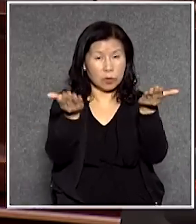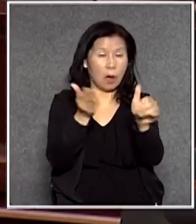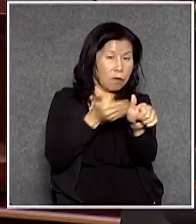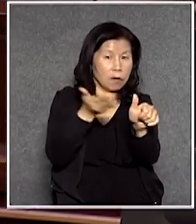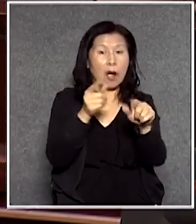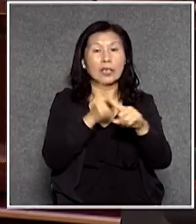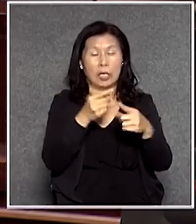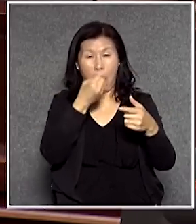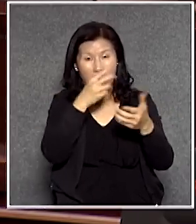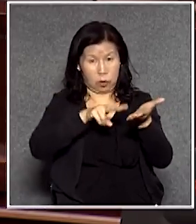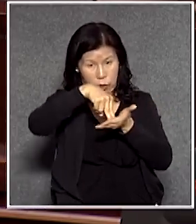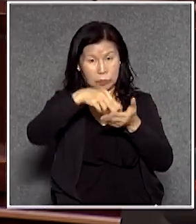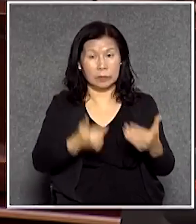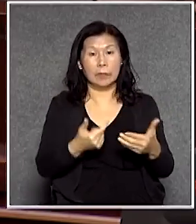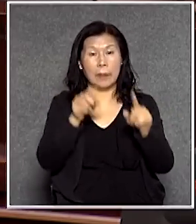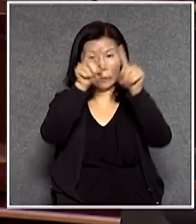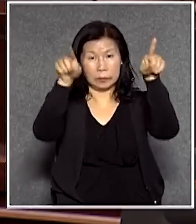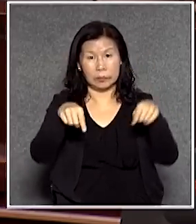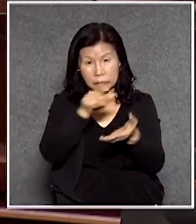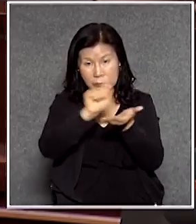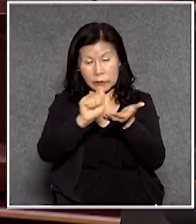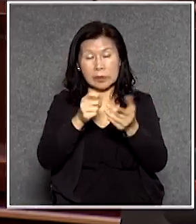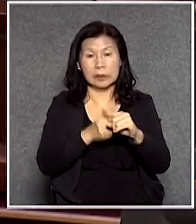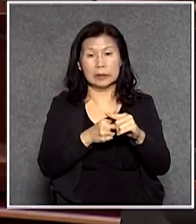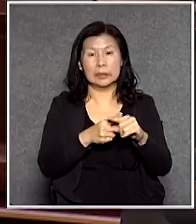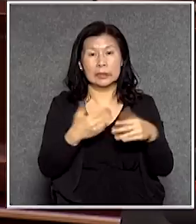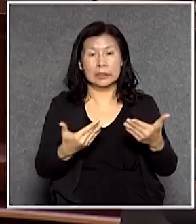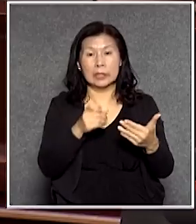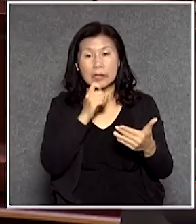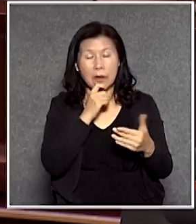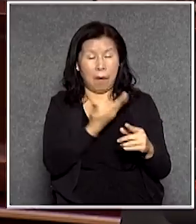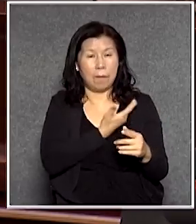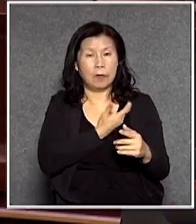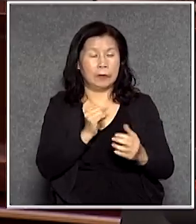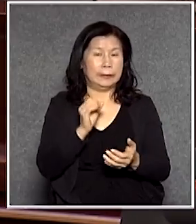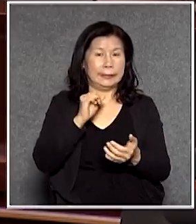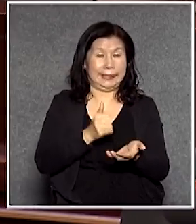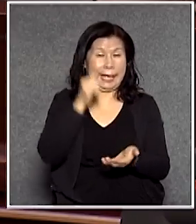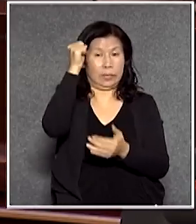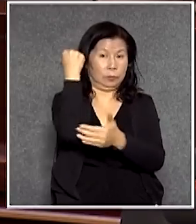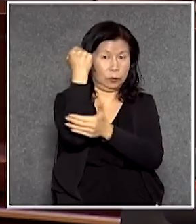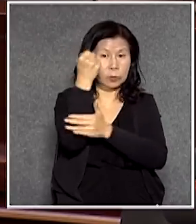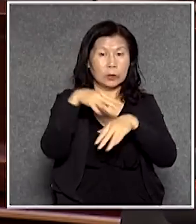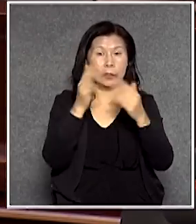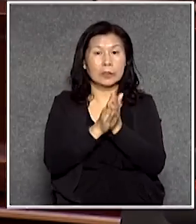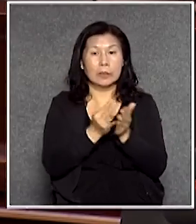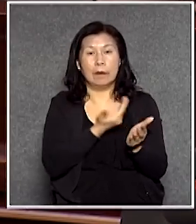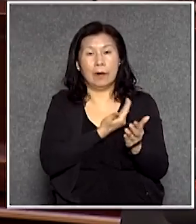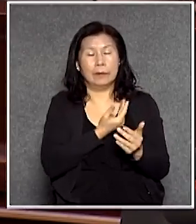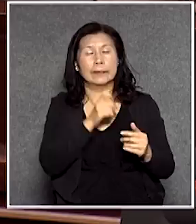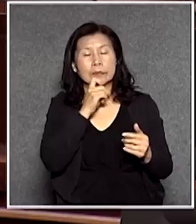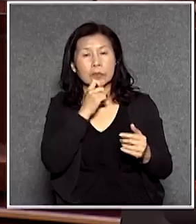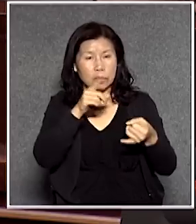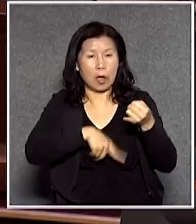在今期的文章里面更加明言，要不就赴于一战奋起革命，要不就屈从一统沦为